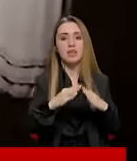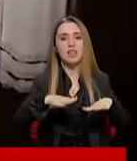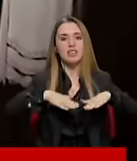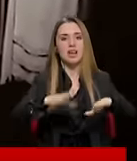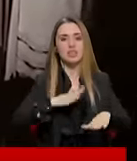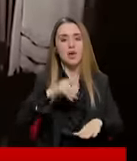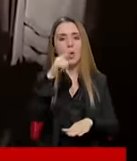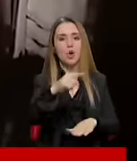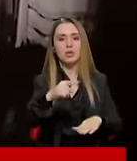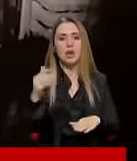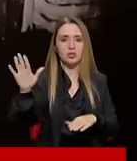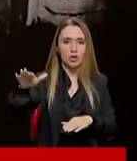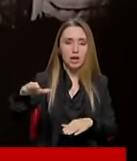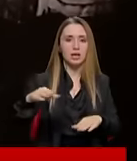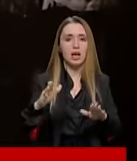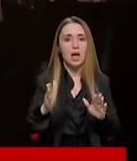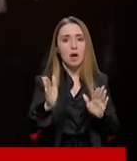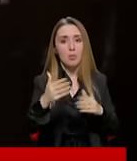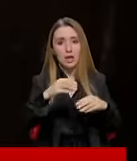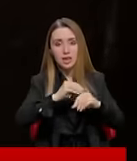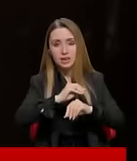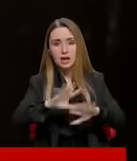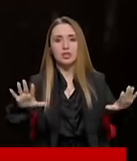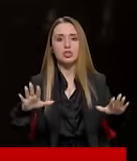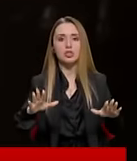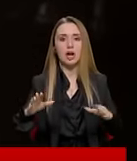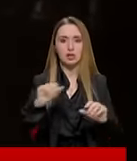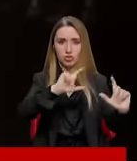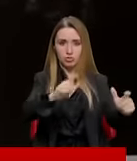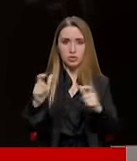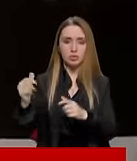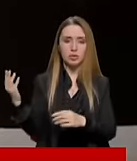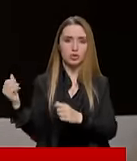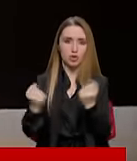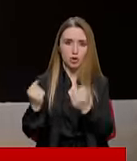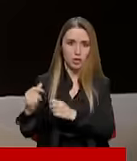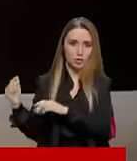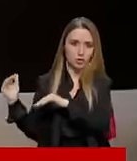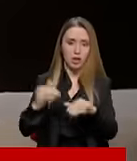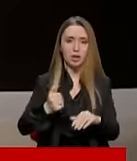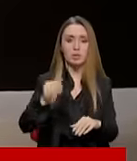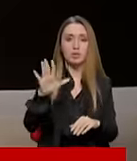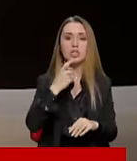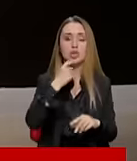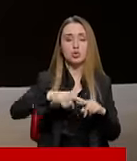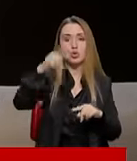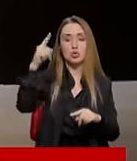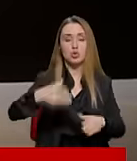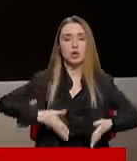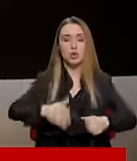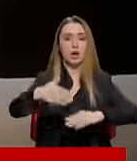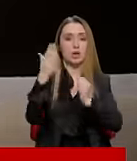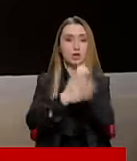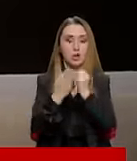çağırdık paket dağıtılacak nakliyecileri çağırdık Efendim 65 yaş üstüne sokağa çıkma yasağı ilan